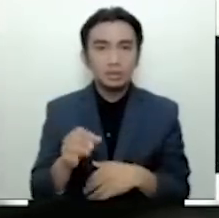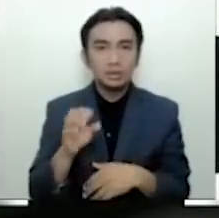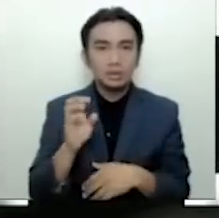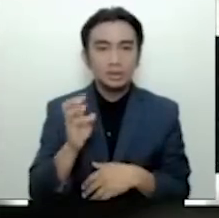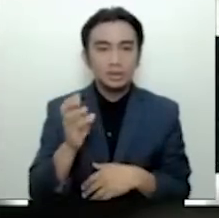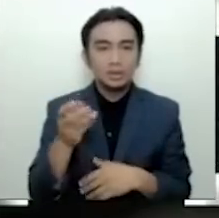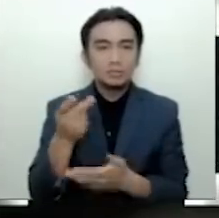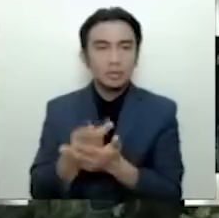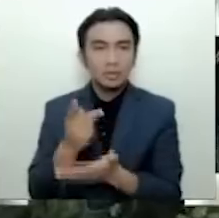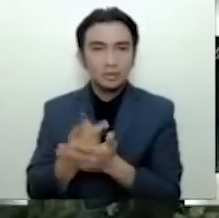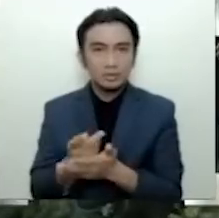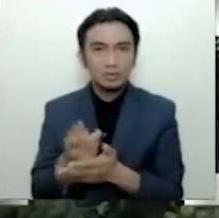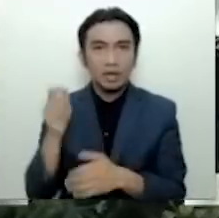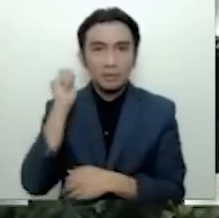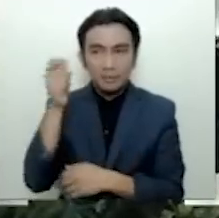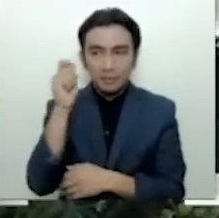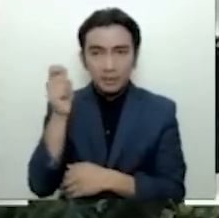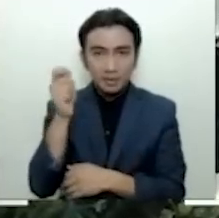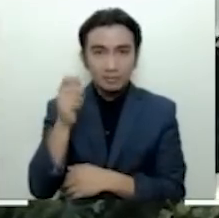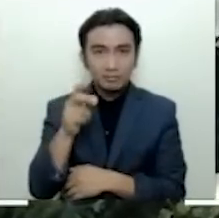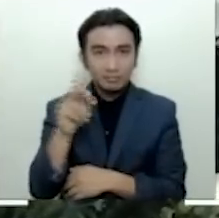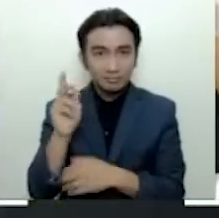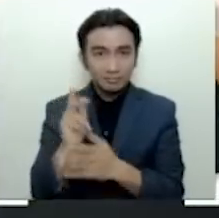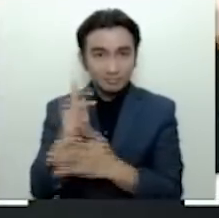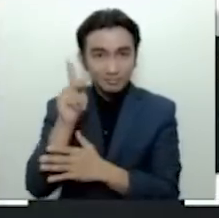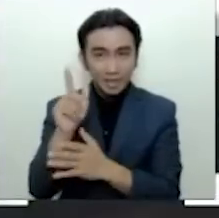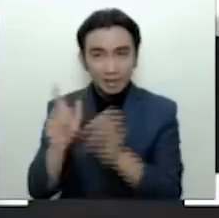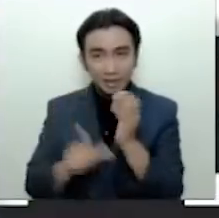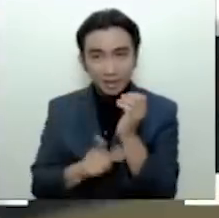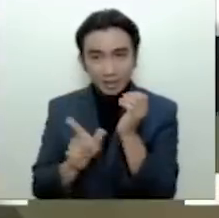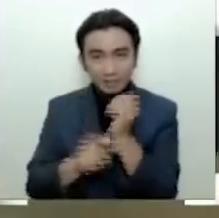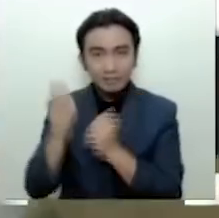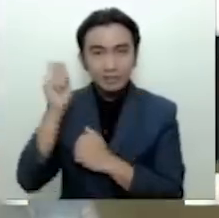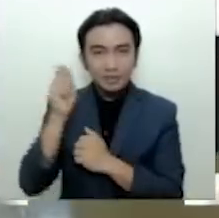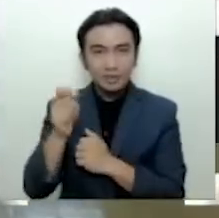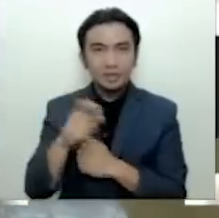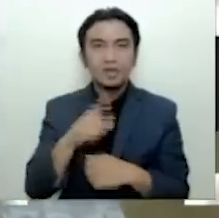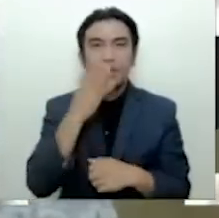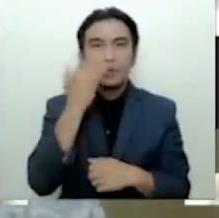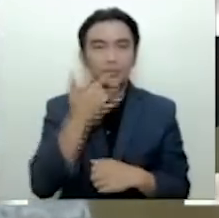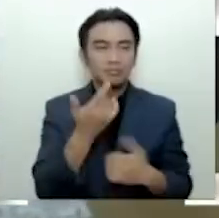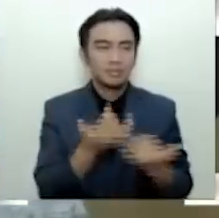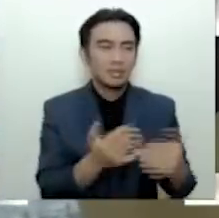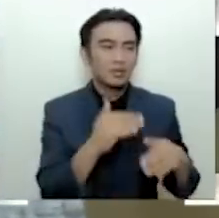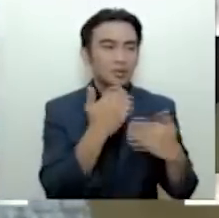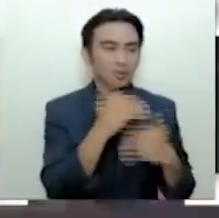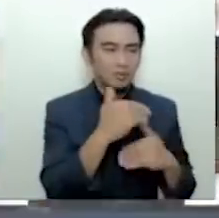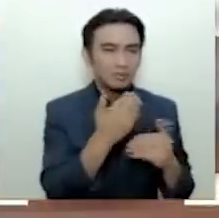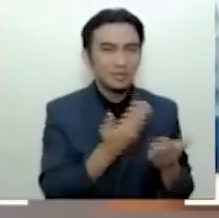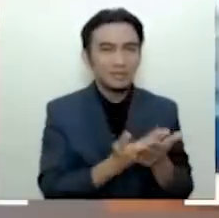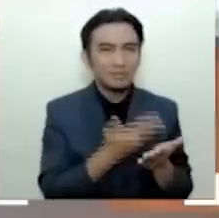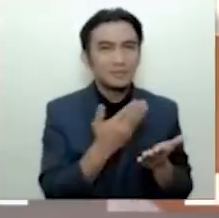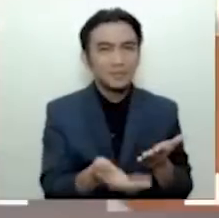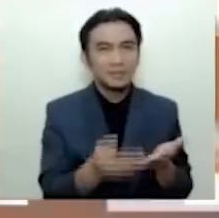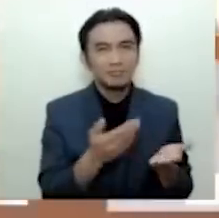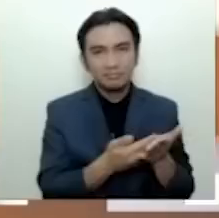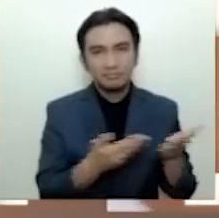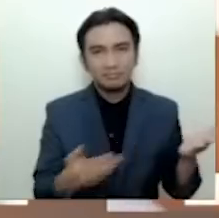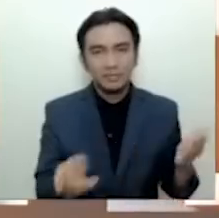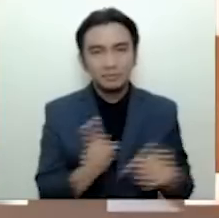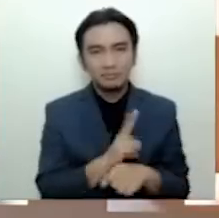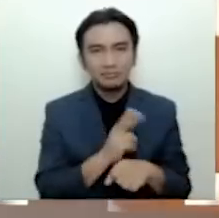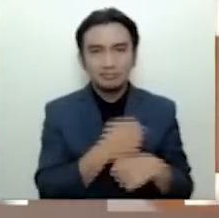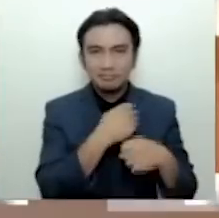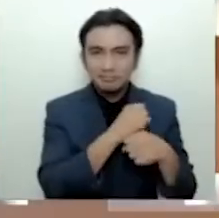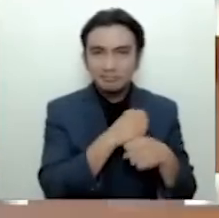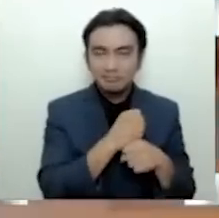presyo ng palaspas. Ayon sa mga gumagawa nito, limitado daw kasi ang nabili nilang materyales. Sa Kabanatuan,